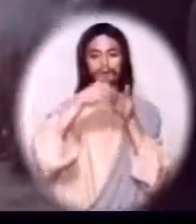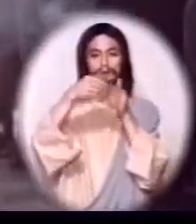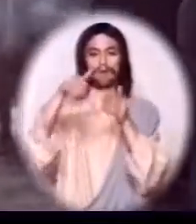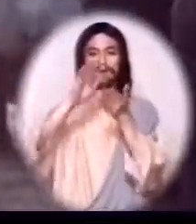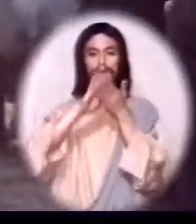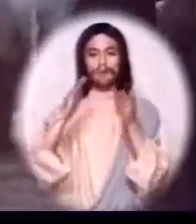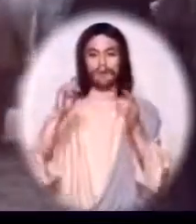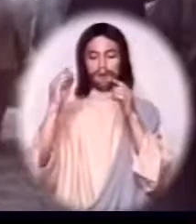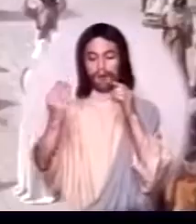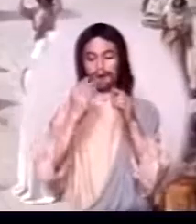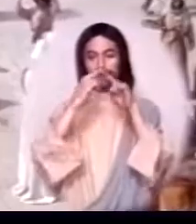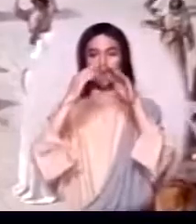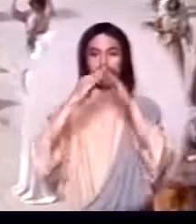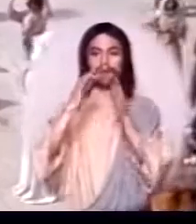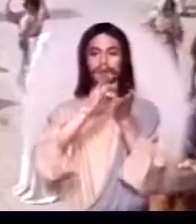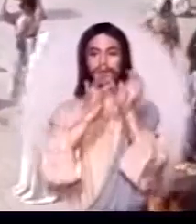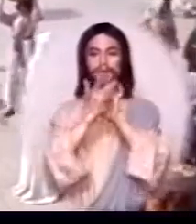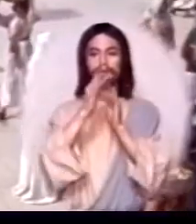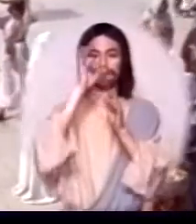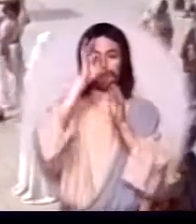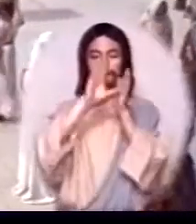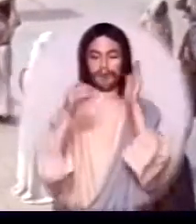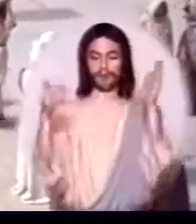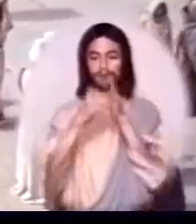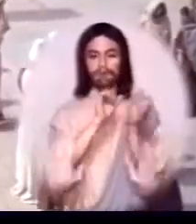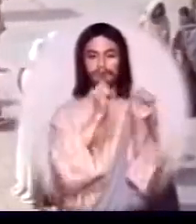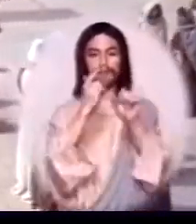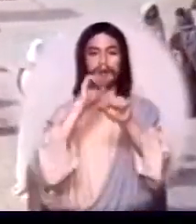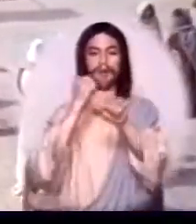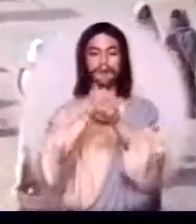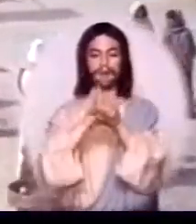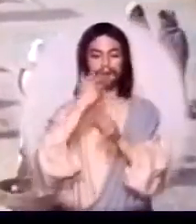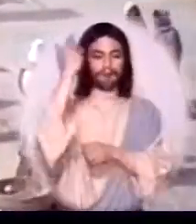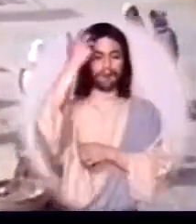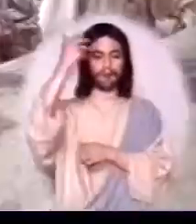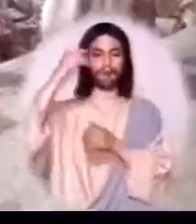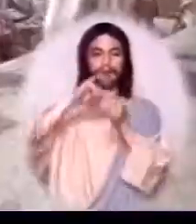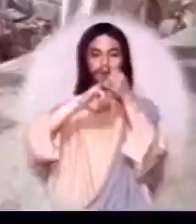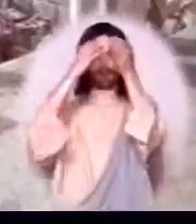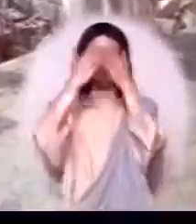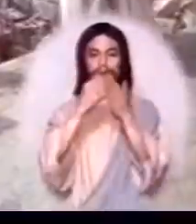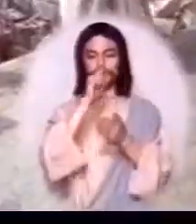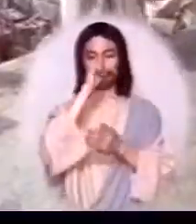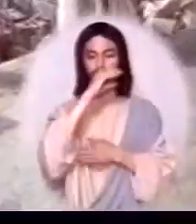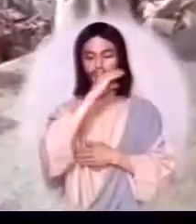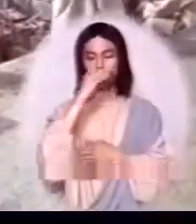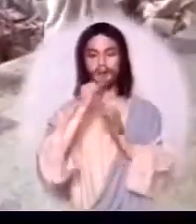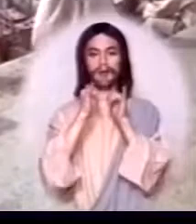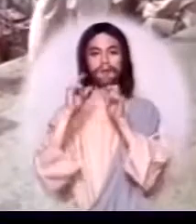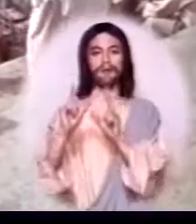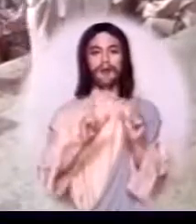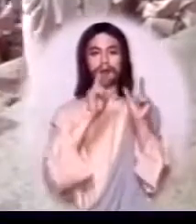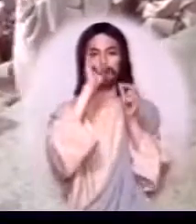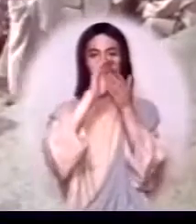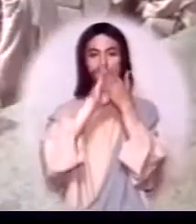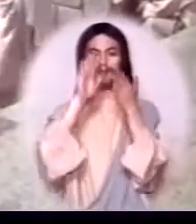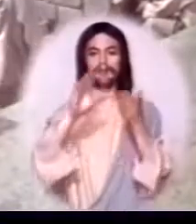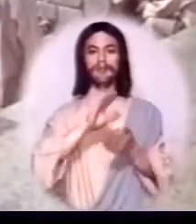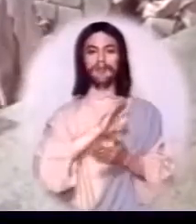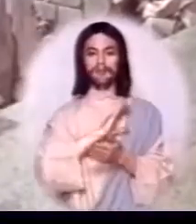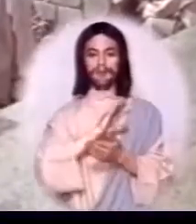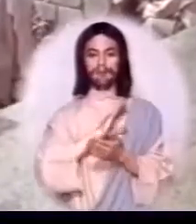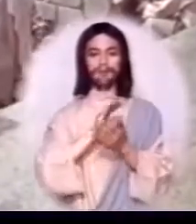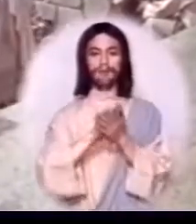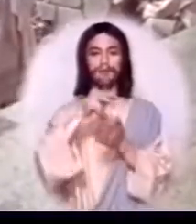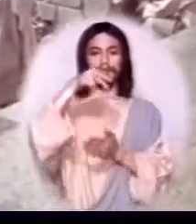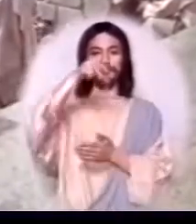갔습니다. 성전에는 그리스도를 볼 때까지는 죽지 않을 것이라고 성령님이 약속하신 선하고 경건한 사람이 살고 있었습니다.